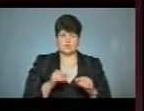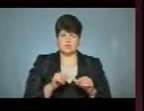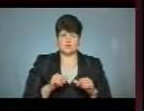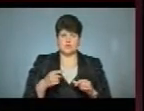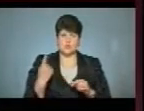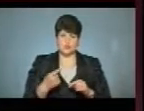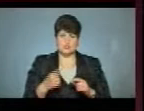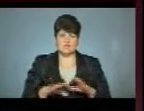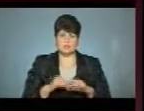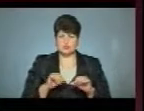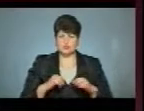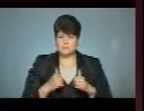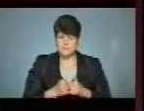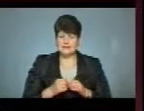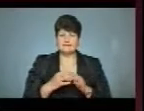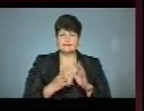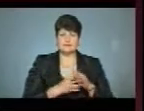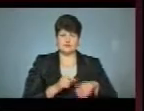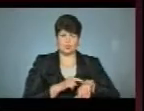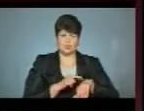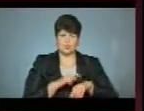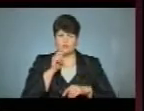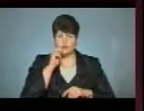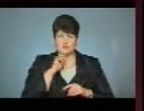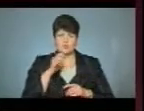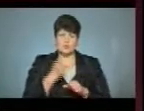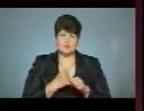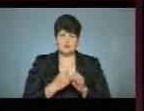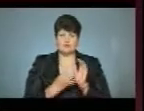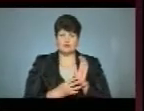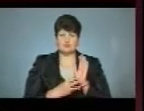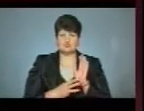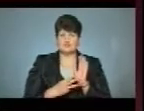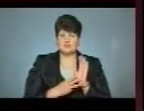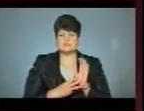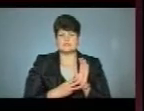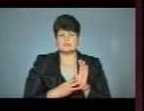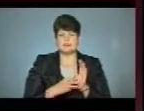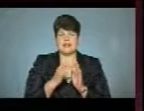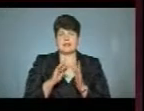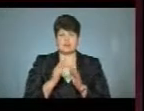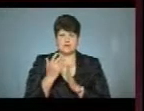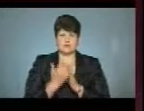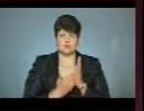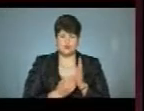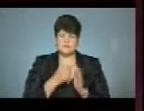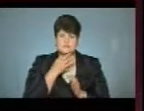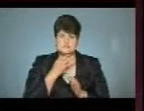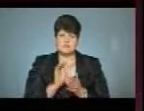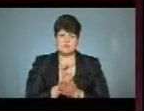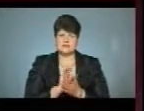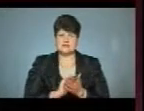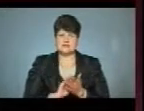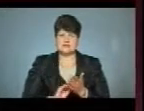Пласконь і Віктор Гурин. На 19-ту годину в Україні опрацьовано майже 98% електронних протоколів, повідомив прес-секретар